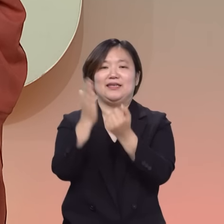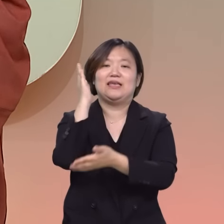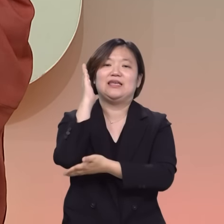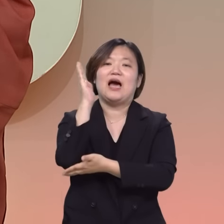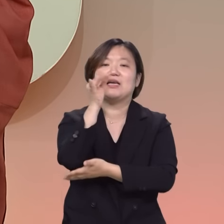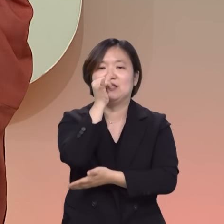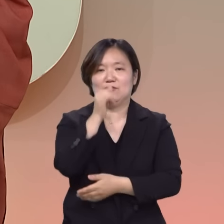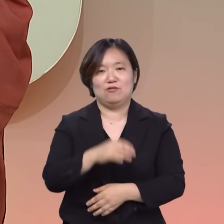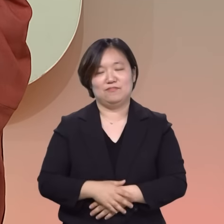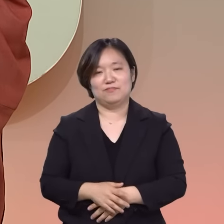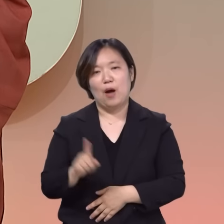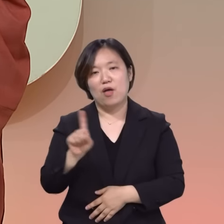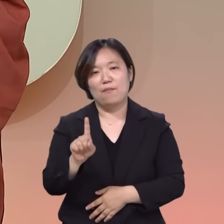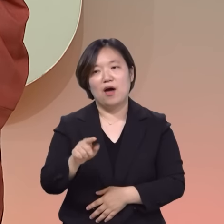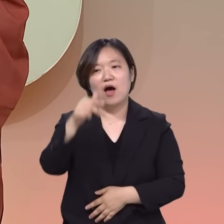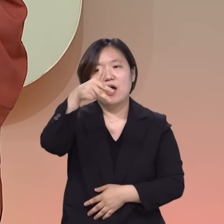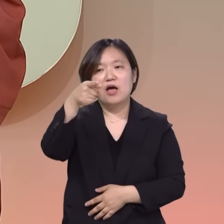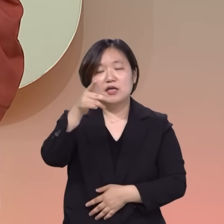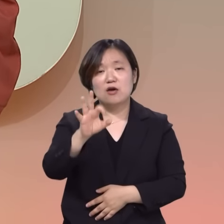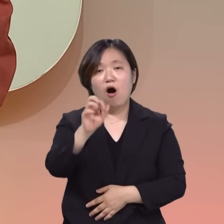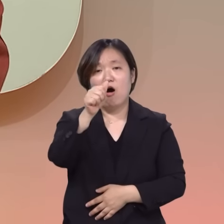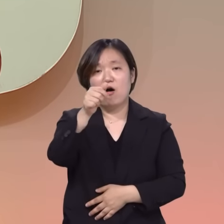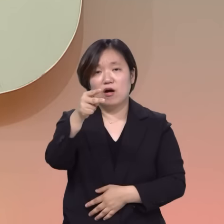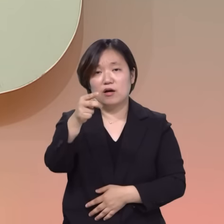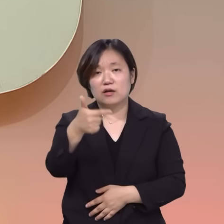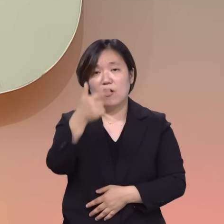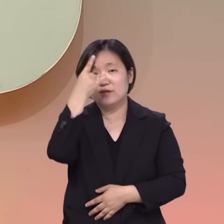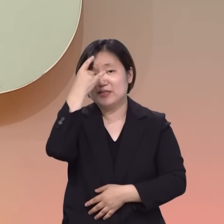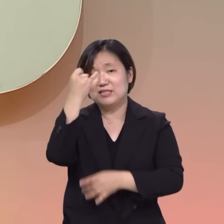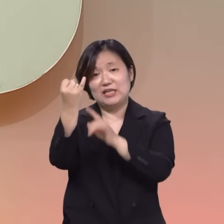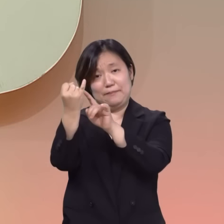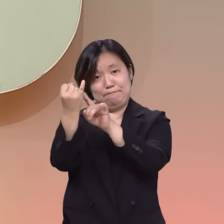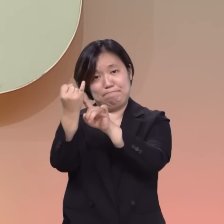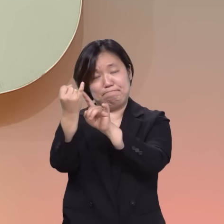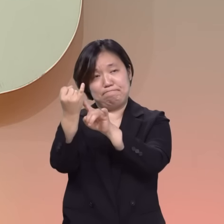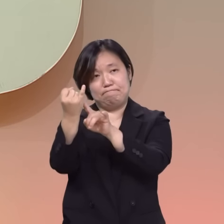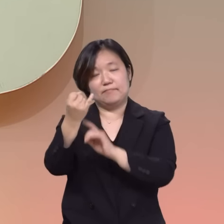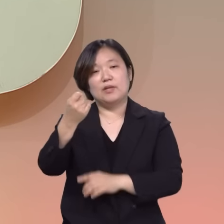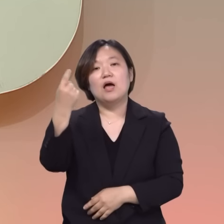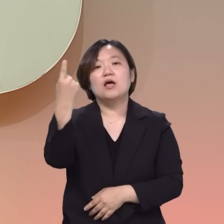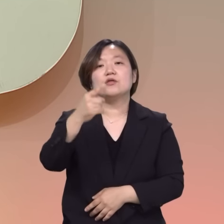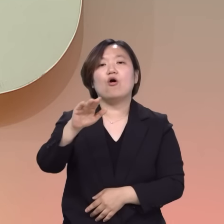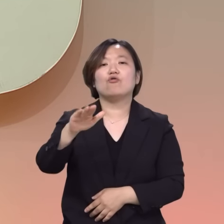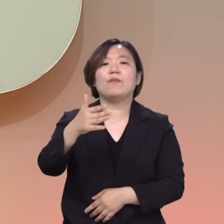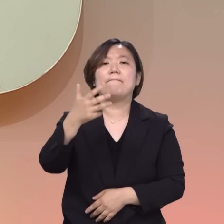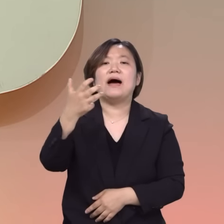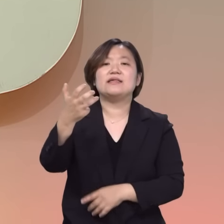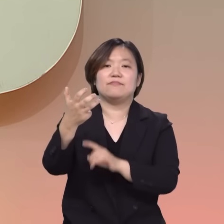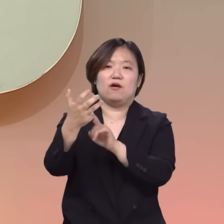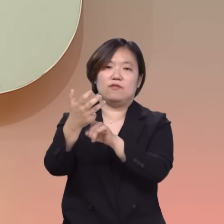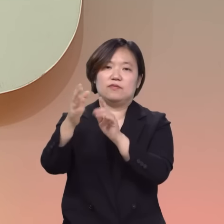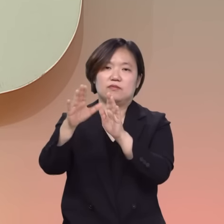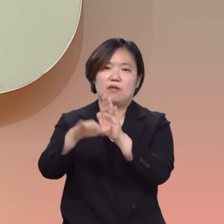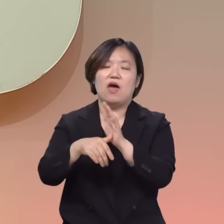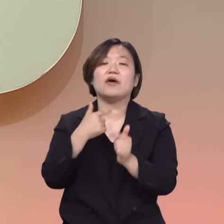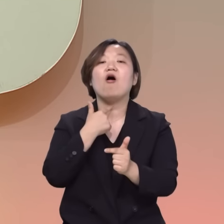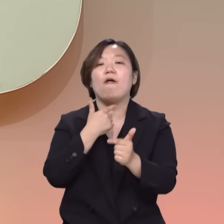있습니다이 정현 스님이 이제 머리를고 출가해서 190 한일이라고